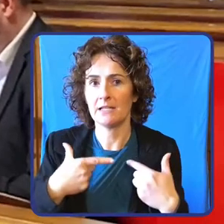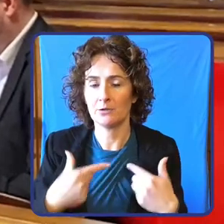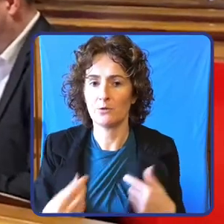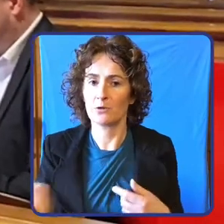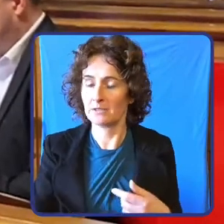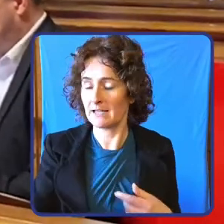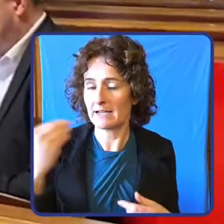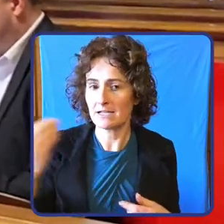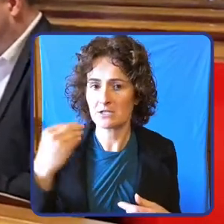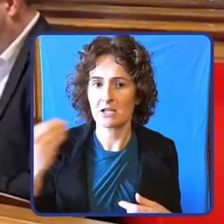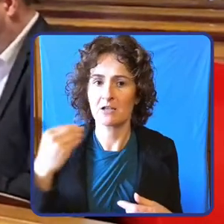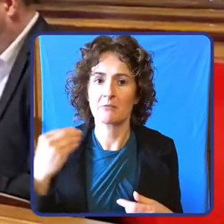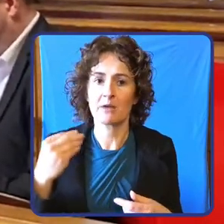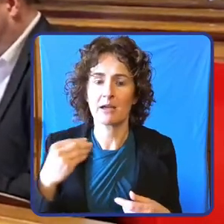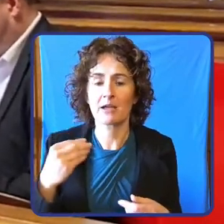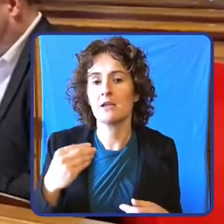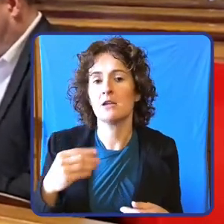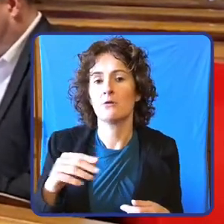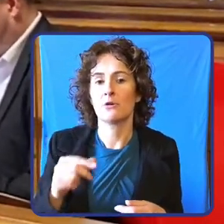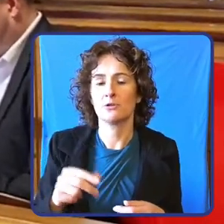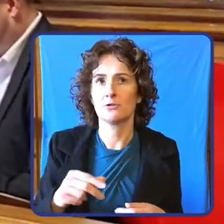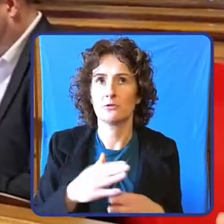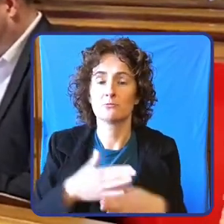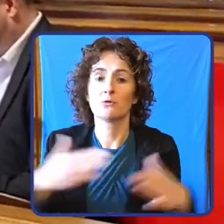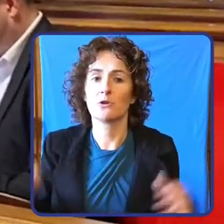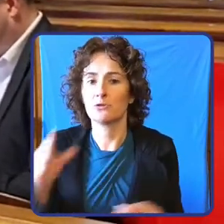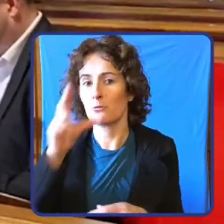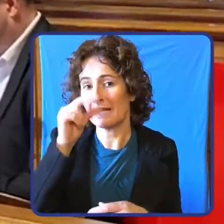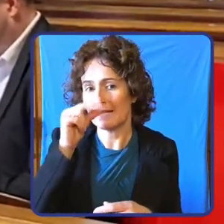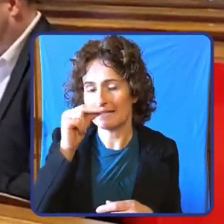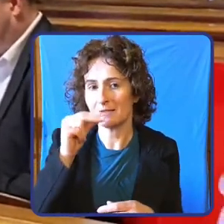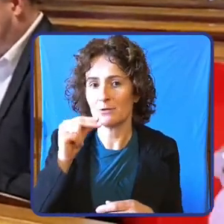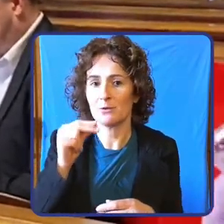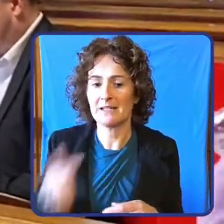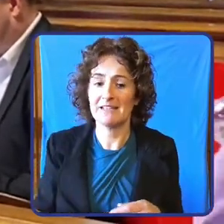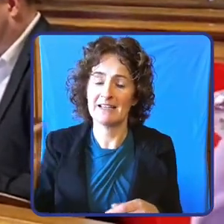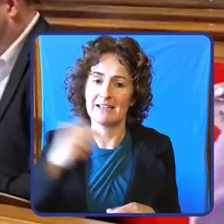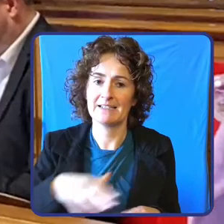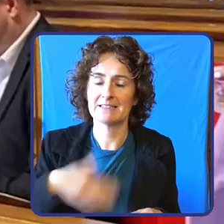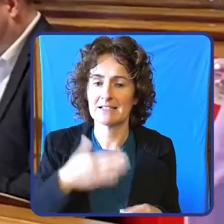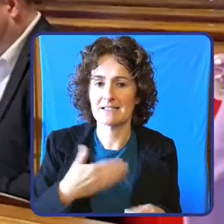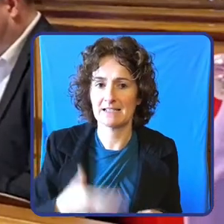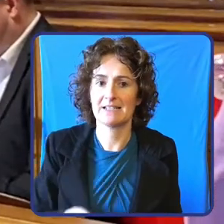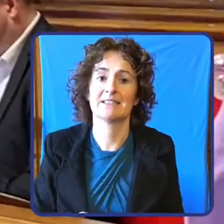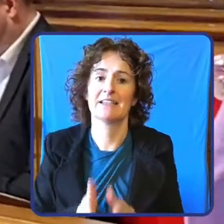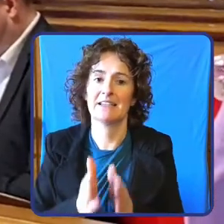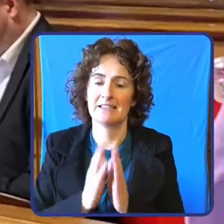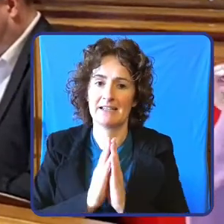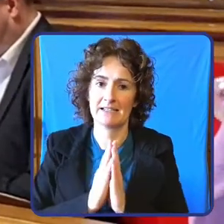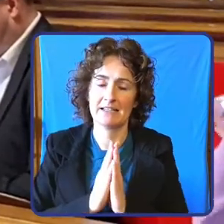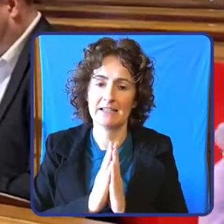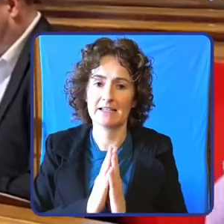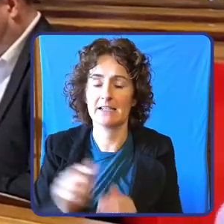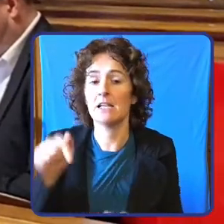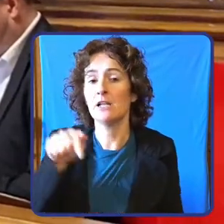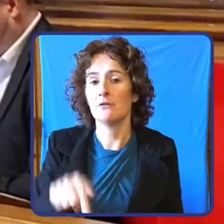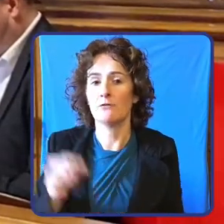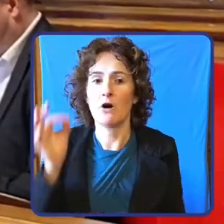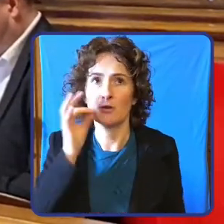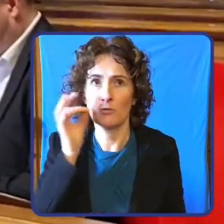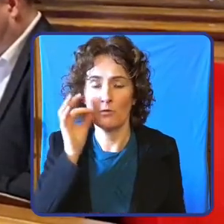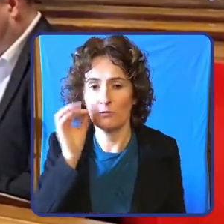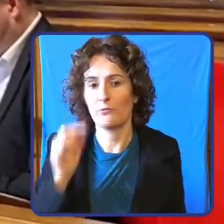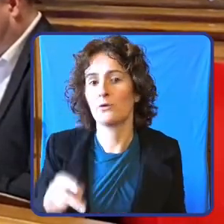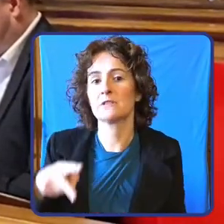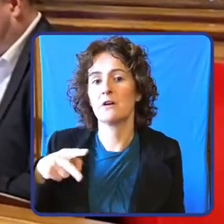miatt nagyobb rendőri intézkedést szeretnének kérni, vagy nagyobb rendőri jelenlétet az utcában. Ugyanis van ott egy óvoda is, nincs